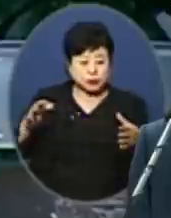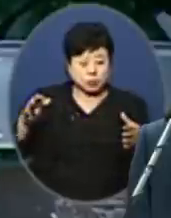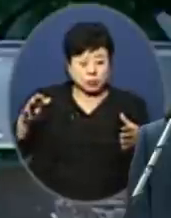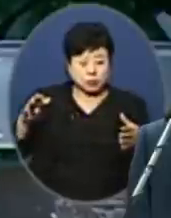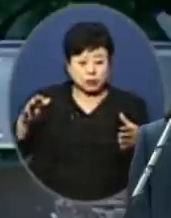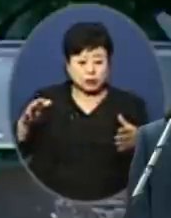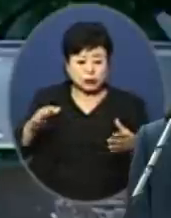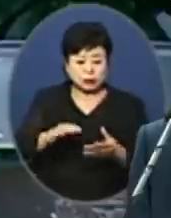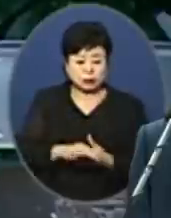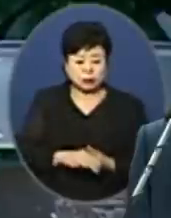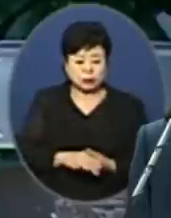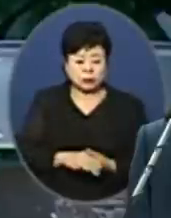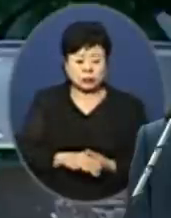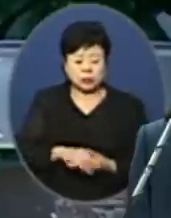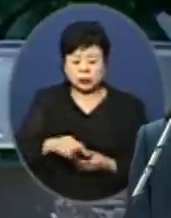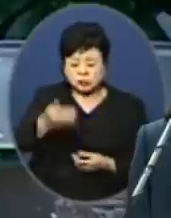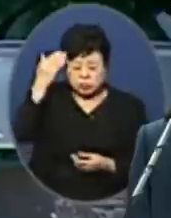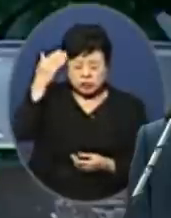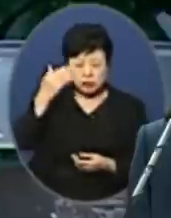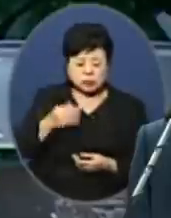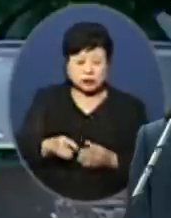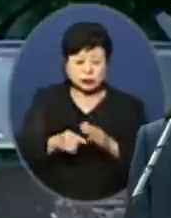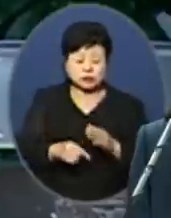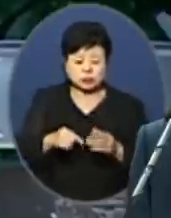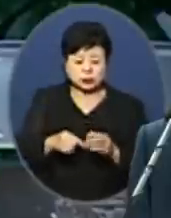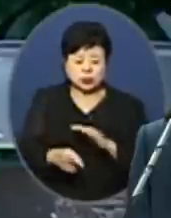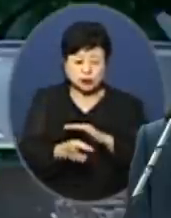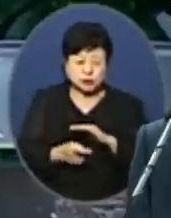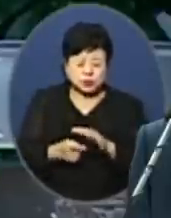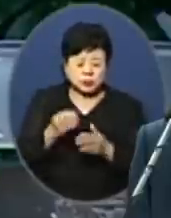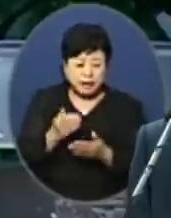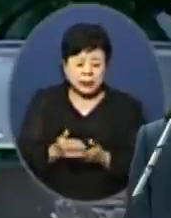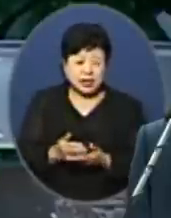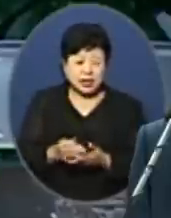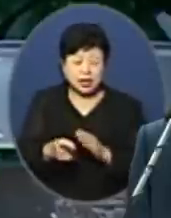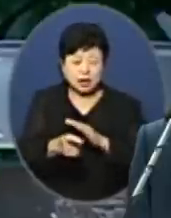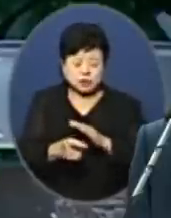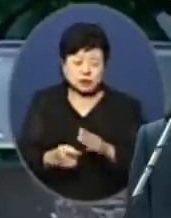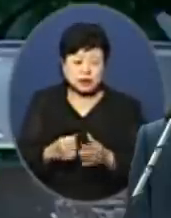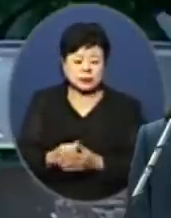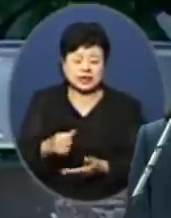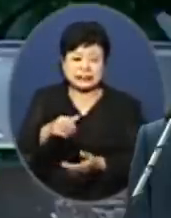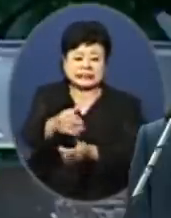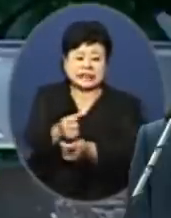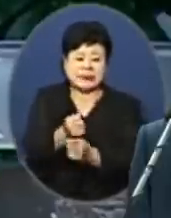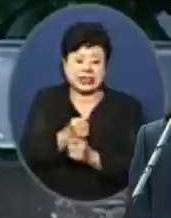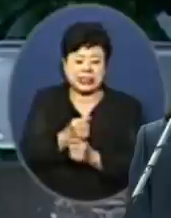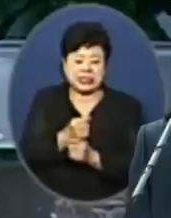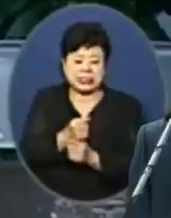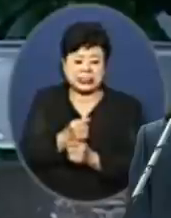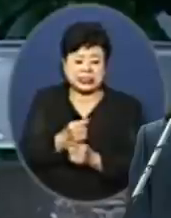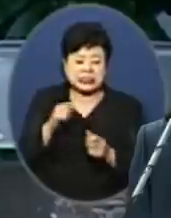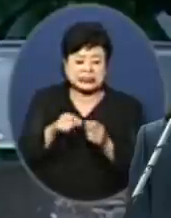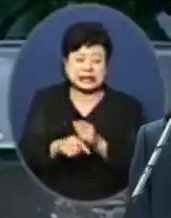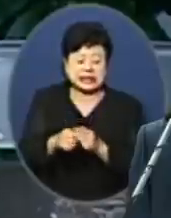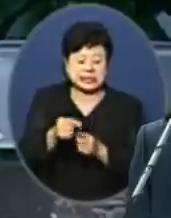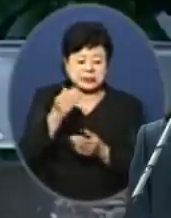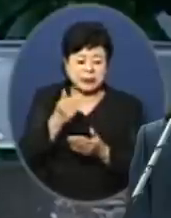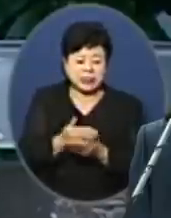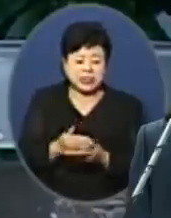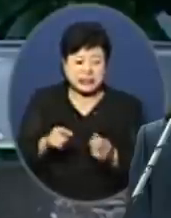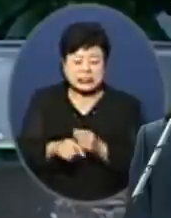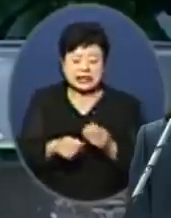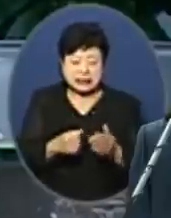이제는 전에는 도적질하지 마라. 네 도적질했으니 내가 잡았다. 살인하지 마라.